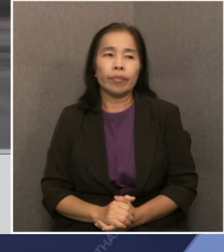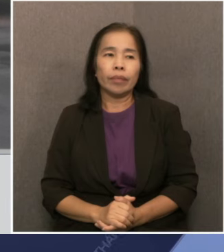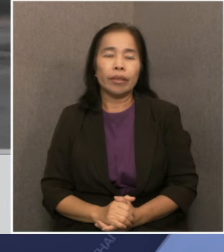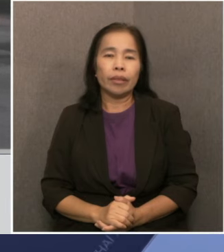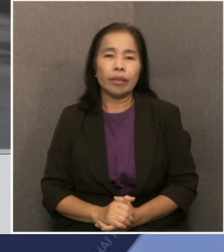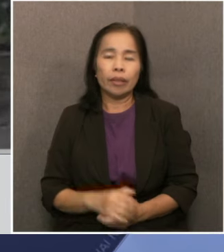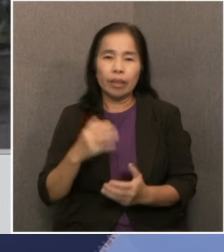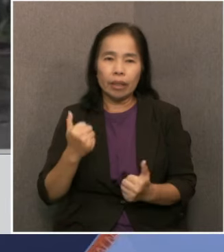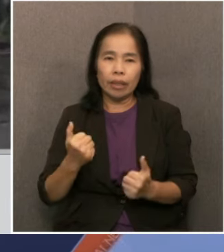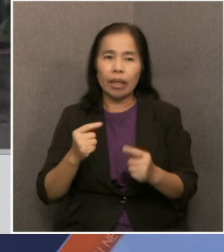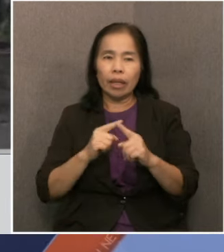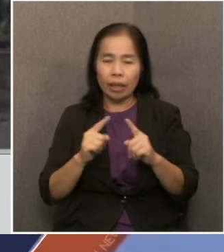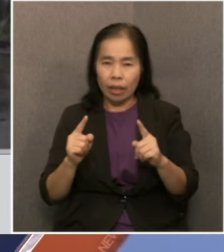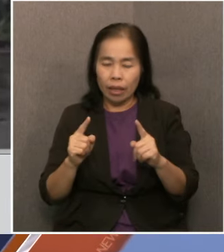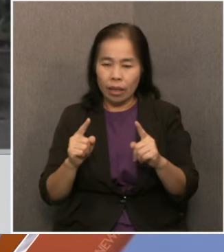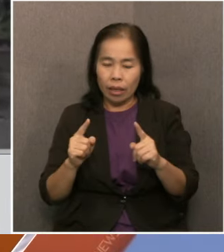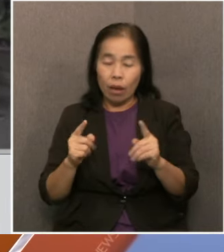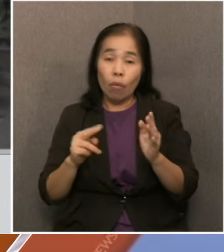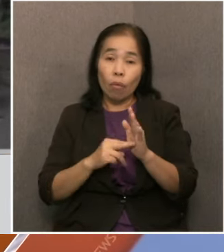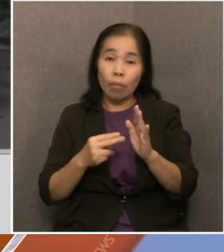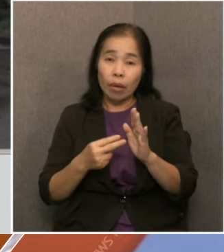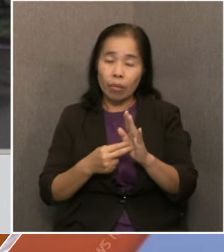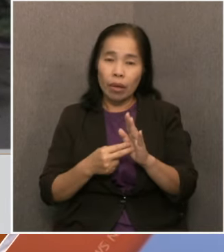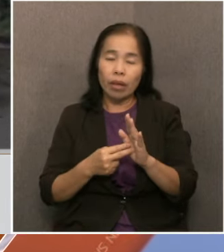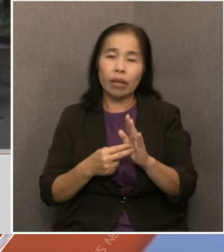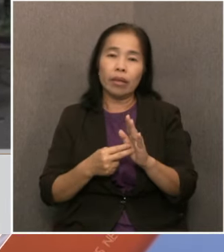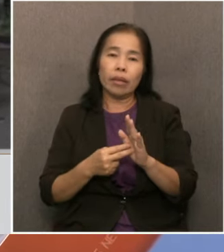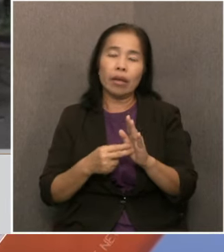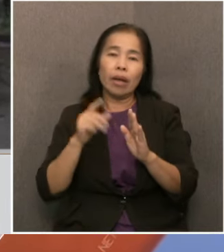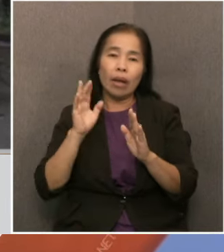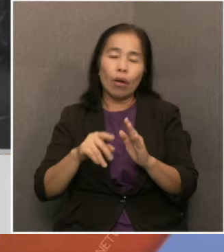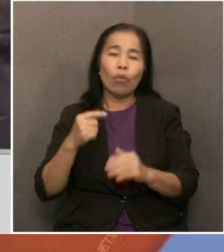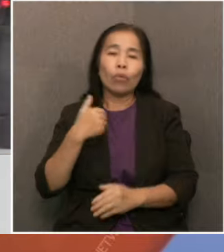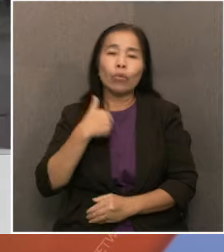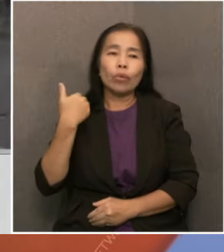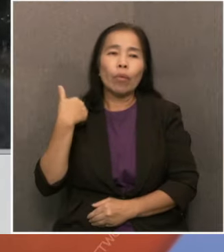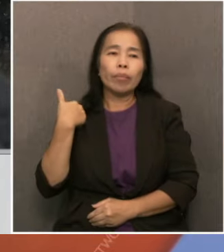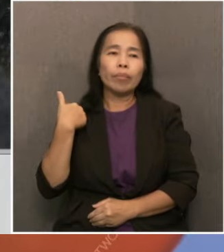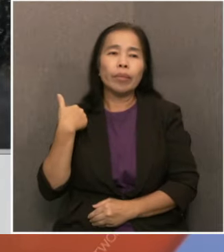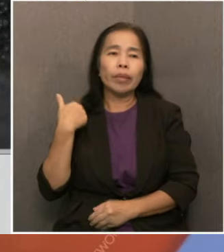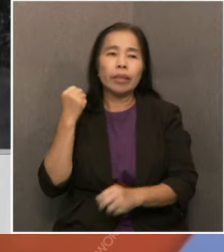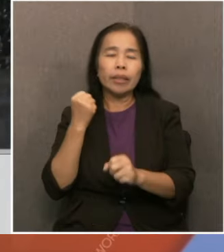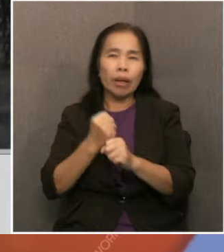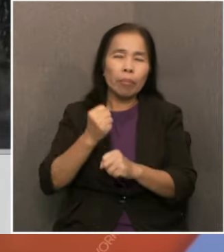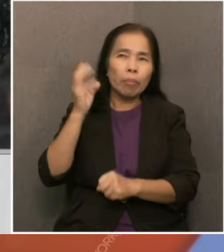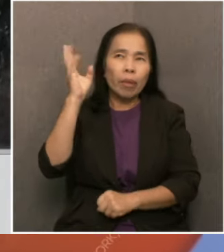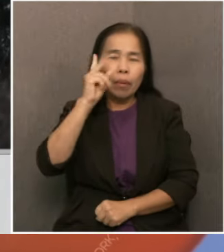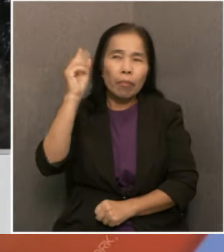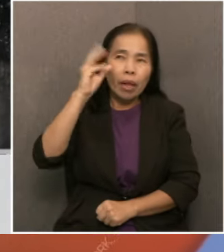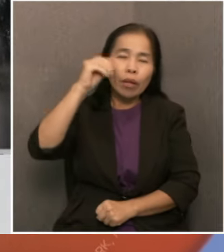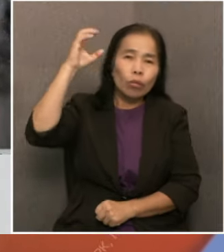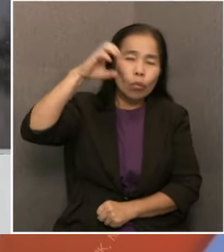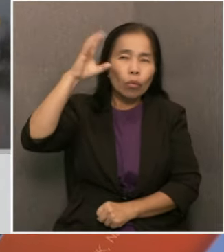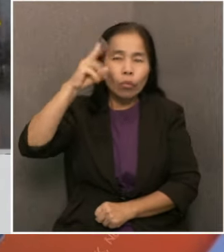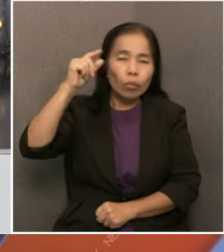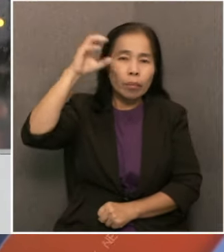ั แต่แนอนทสุดวา เมื่อโอกาษมีมากคิดว่าจะตกเท่ไ่ ตรนี้เป็ส่ง